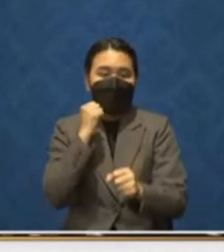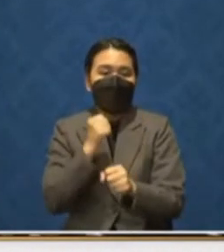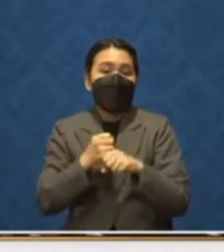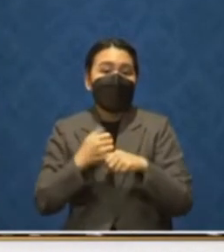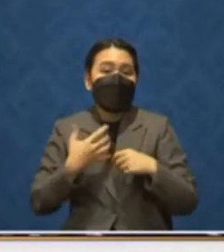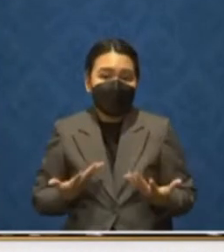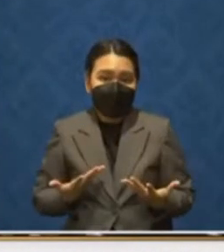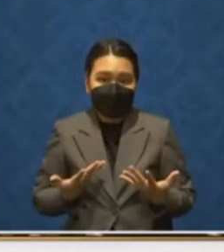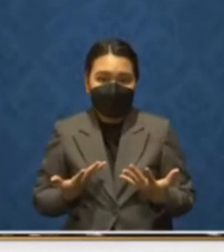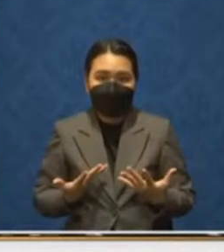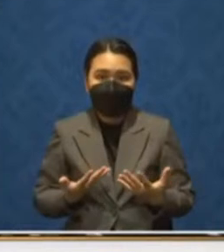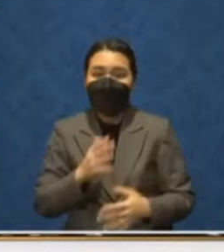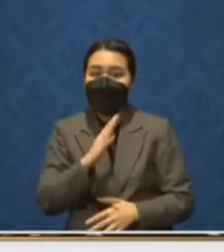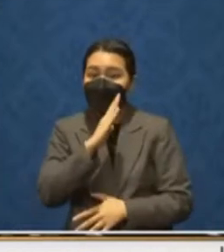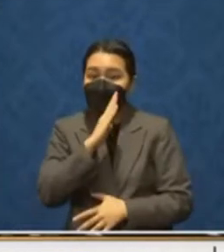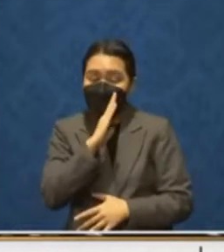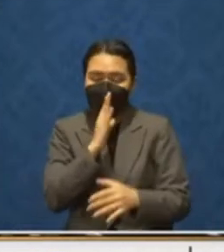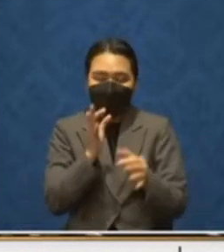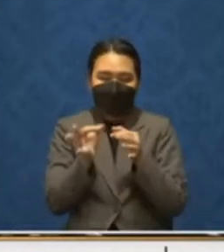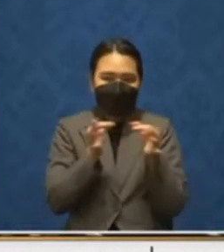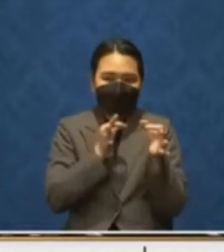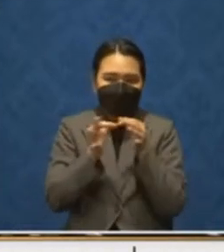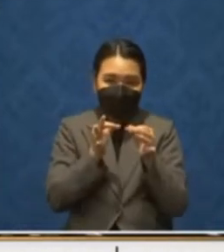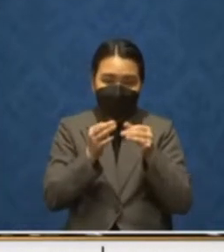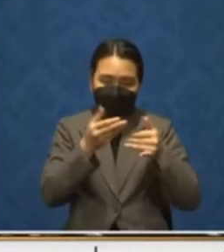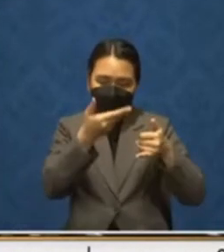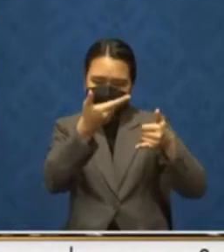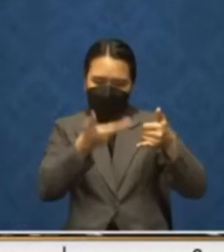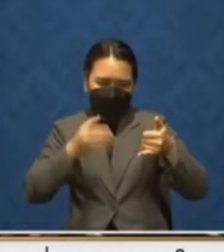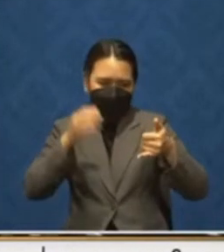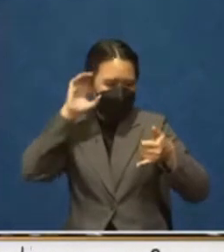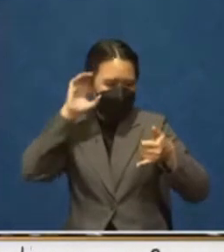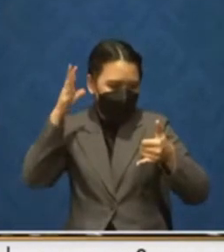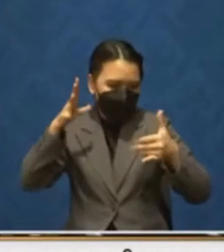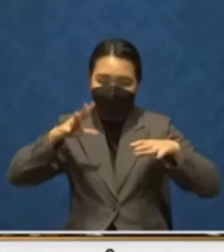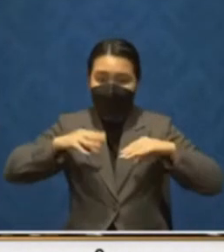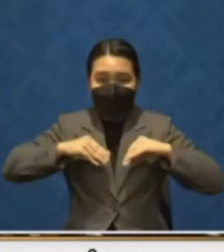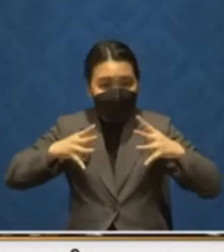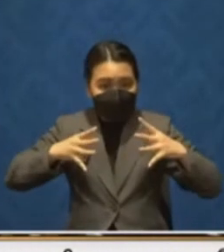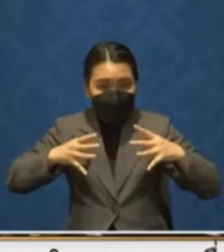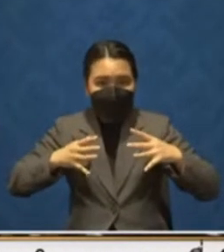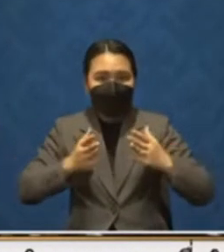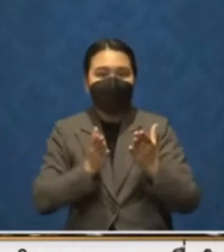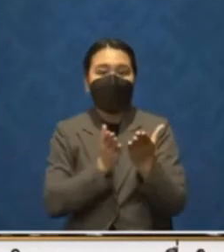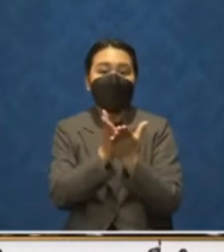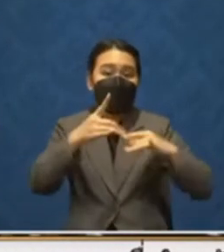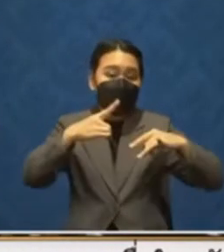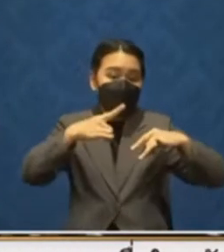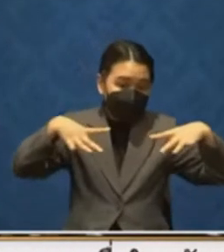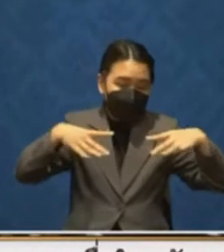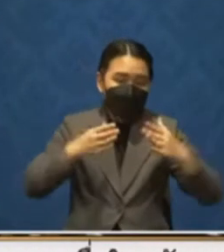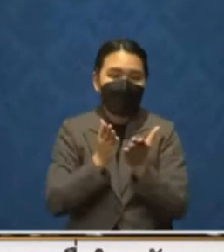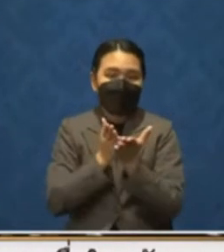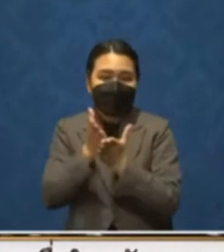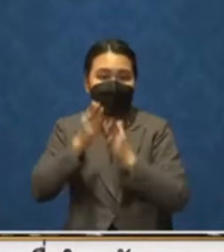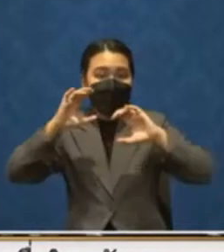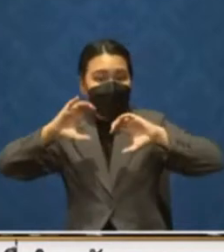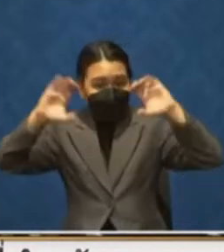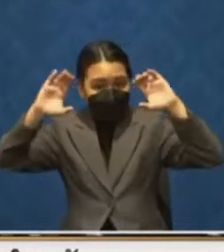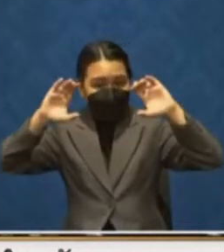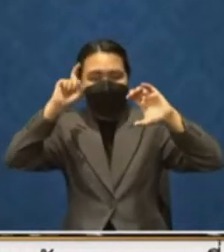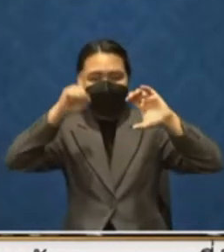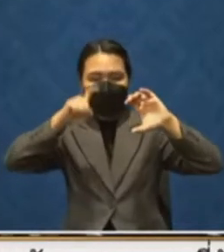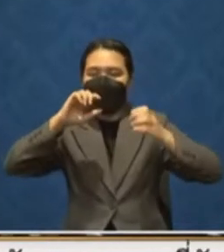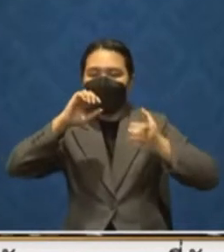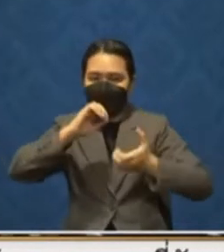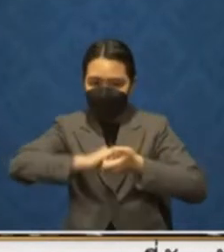การที่ไปไม่ไว้วางใจในครั้งนี้นะฮะทั้งฝ่ายข้าและฝ่ายรัฐบาลก็จะต้องร่วมมือกัน